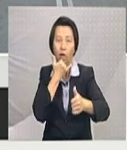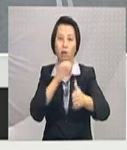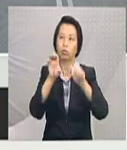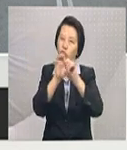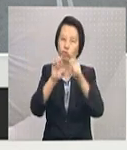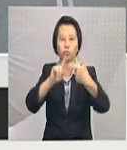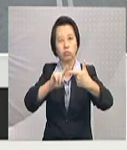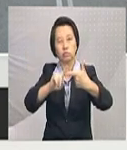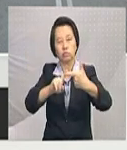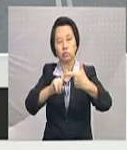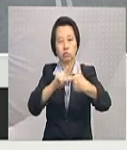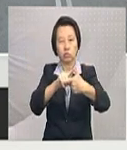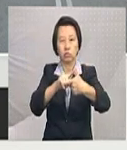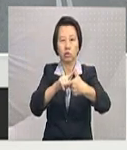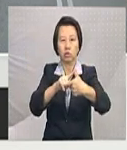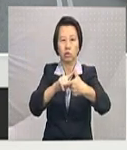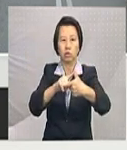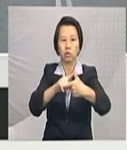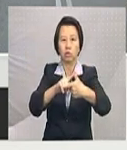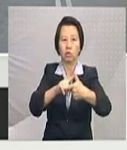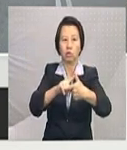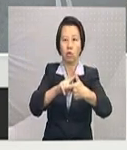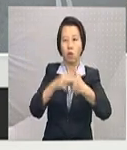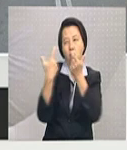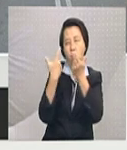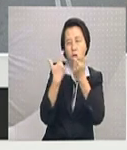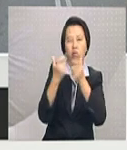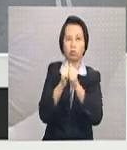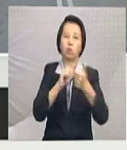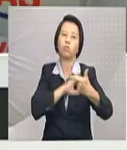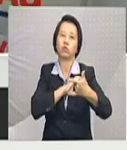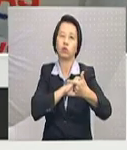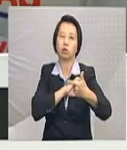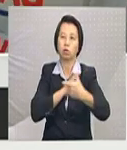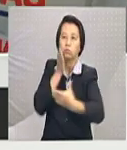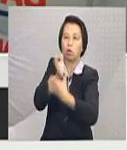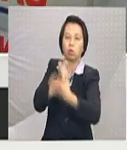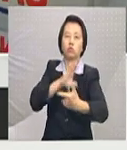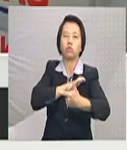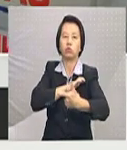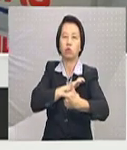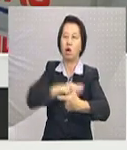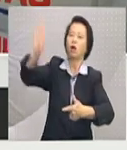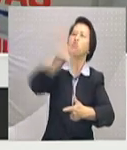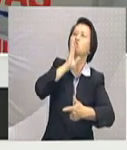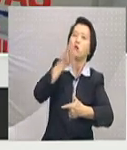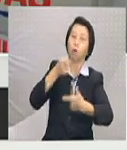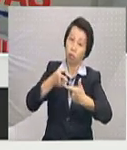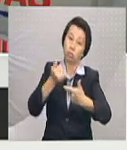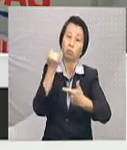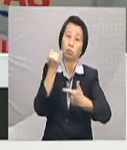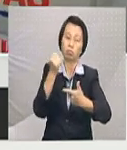seperti melawan pihak polis yang dianggap sebagai mengganggu apa